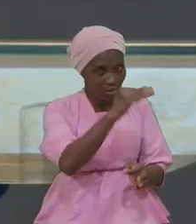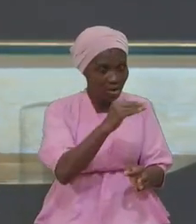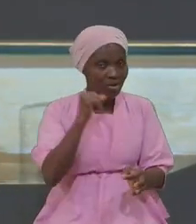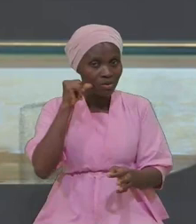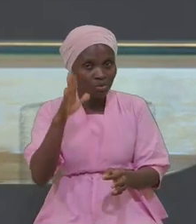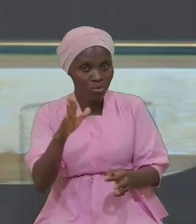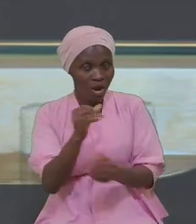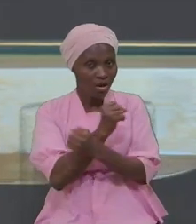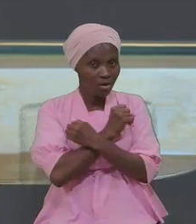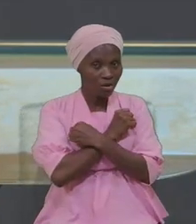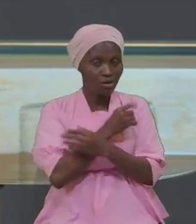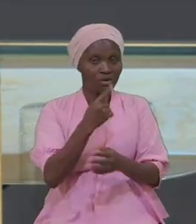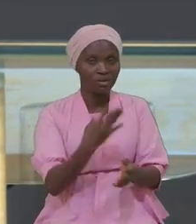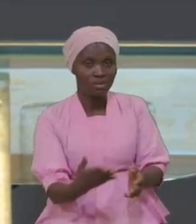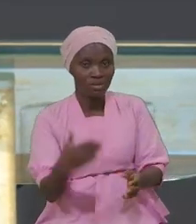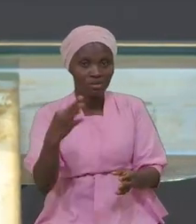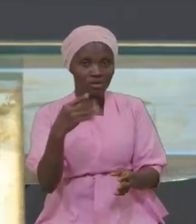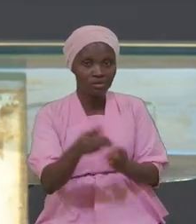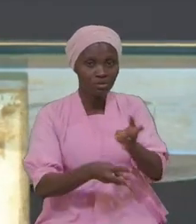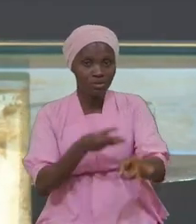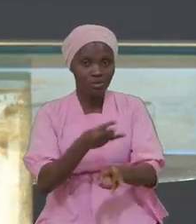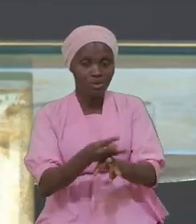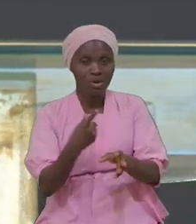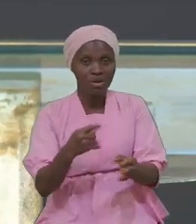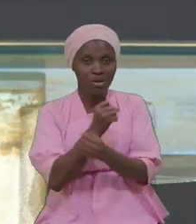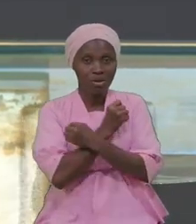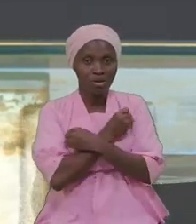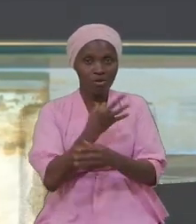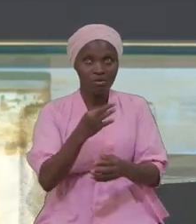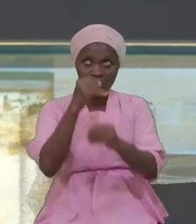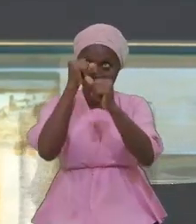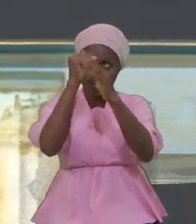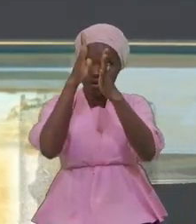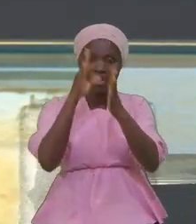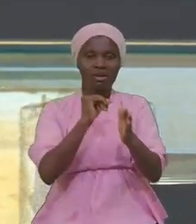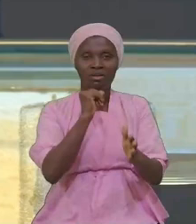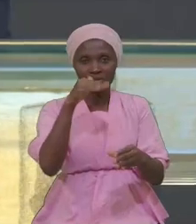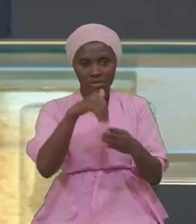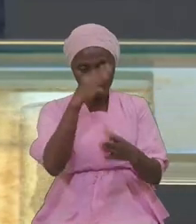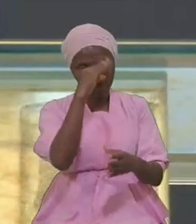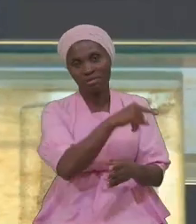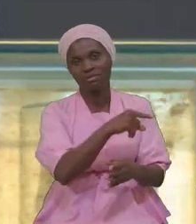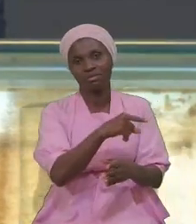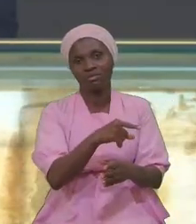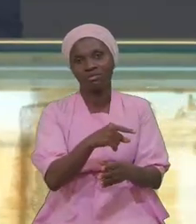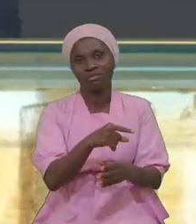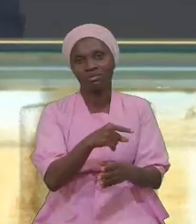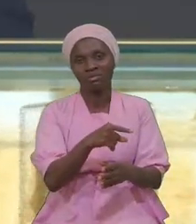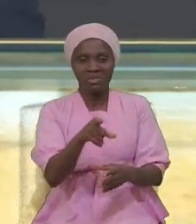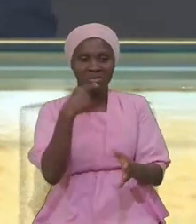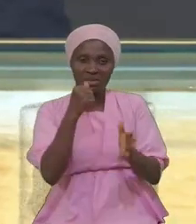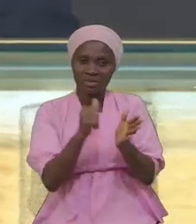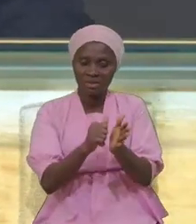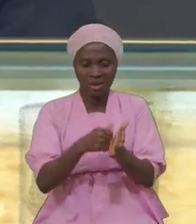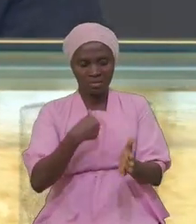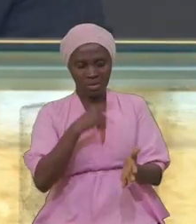du monde, l'amour du Père n'est point en lui. Je crois en Dieu. Moi,